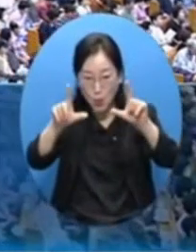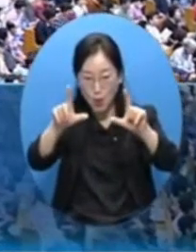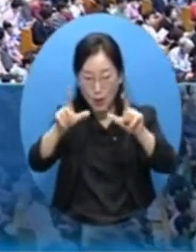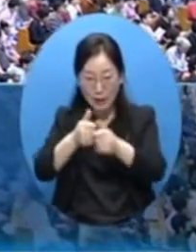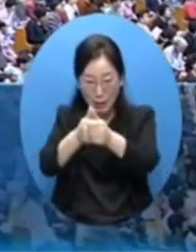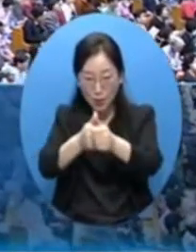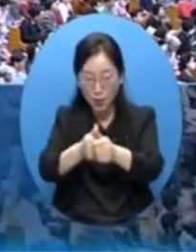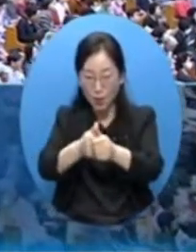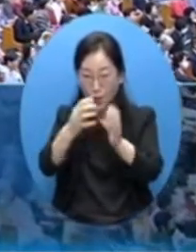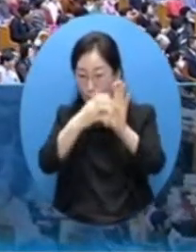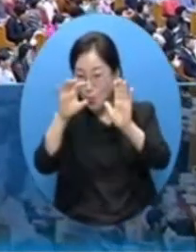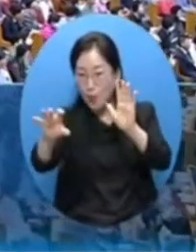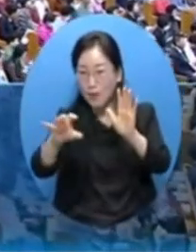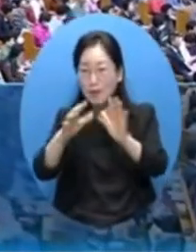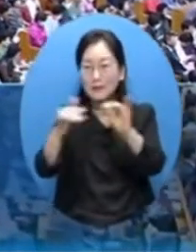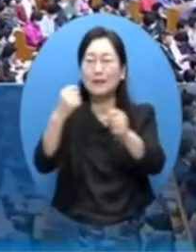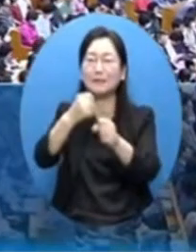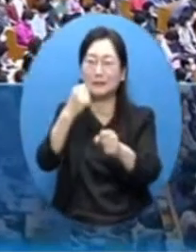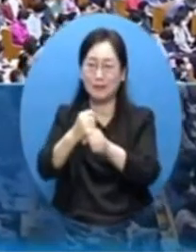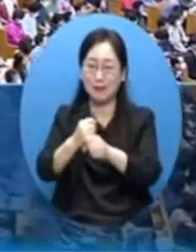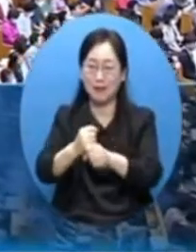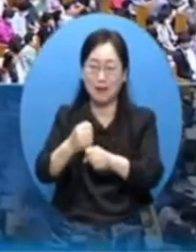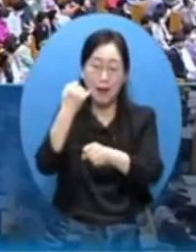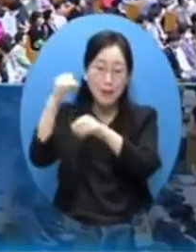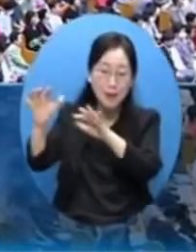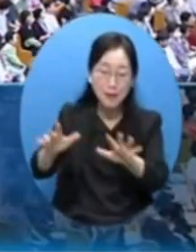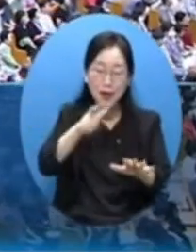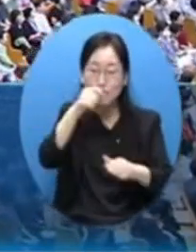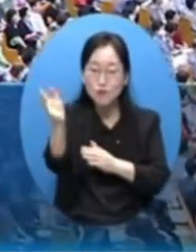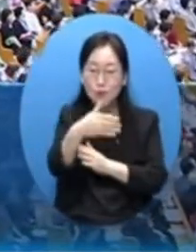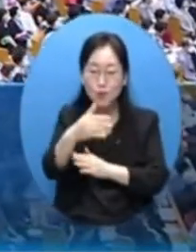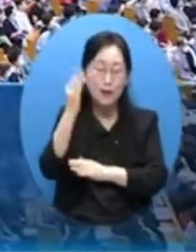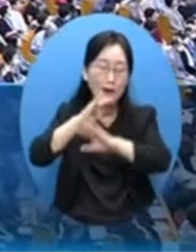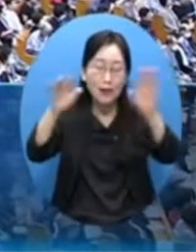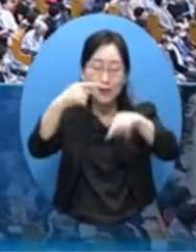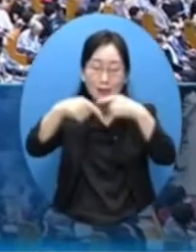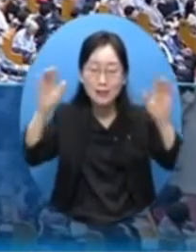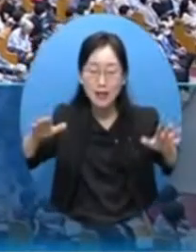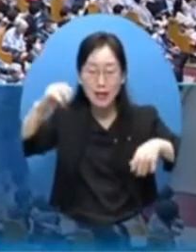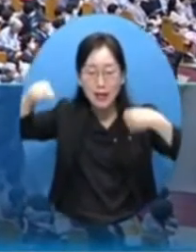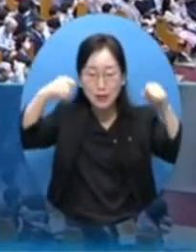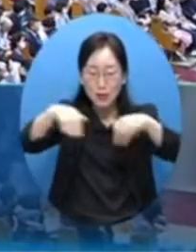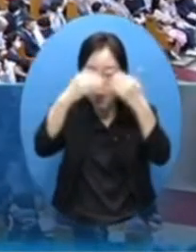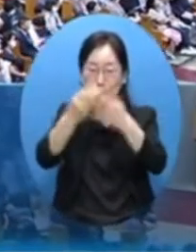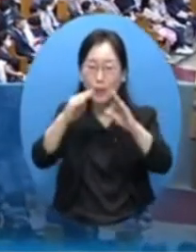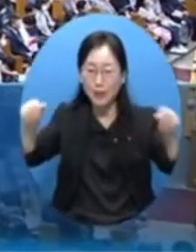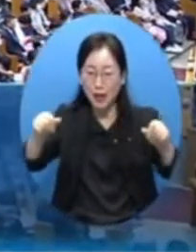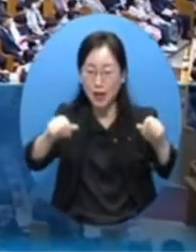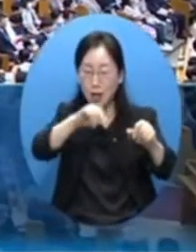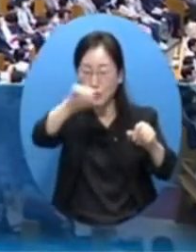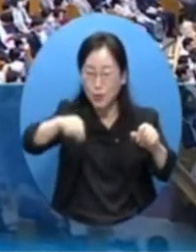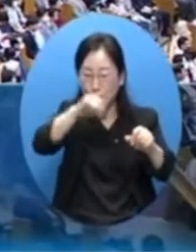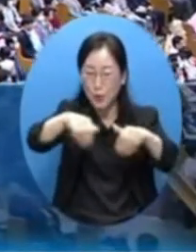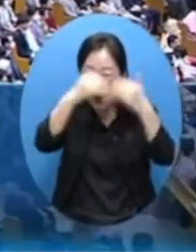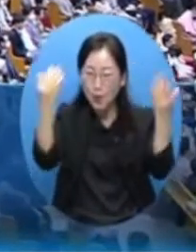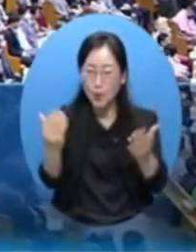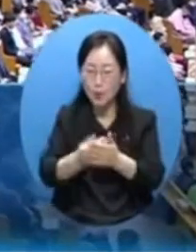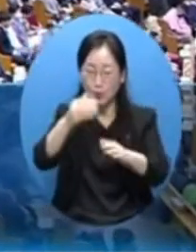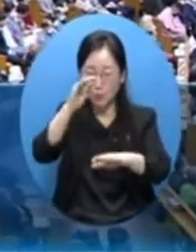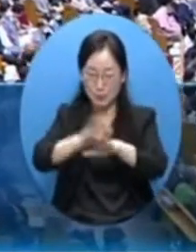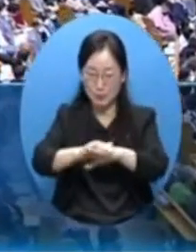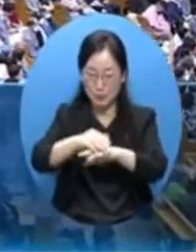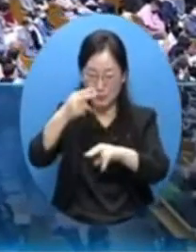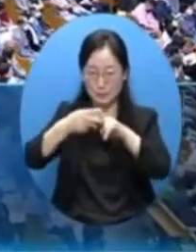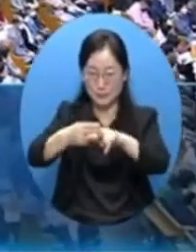우리의 모양대로 우리가 사람을 만들고 그들로 바다의 물고기와 하늘의 새와 가축과 온 땅과 땅에 기는 모든 것을 다스리게